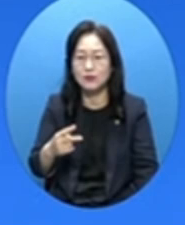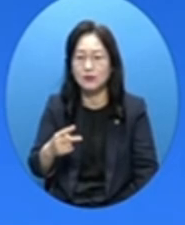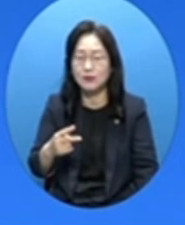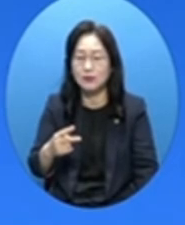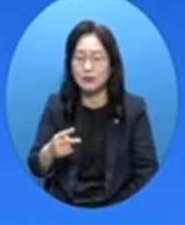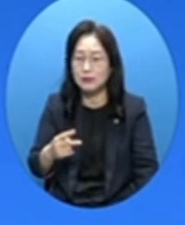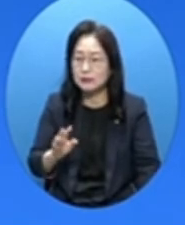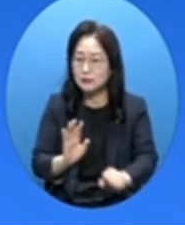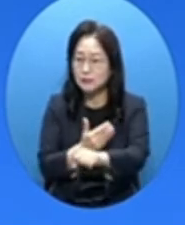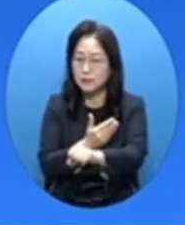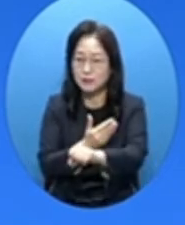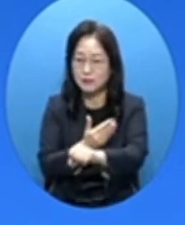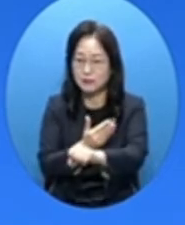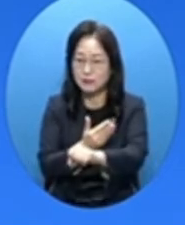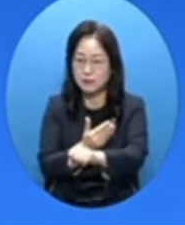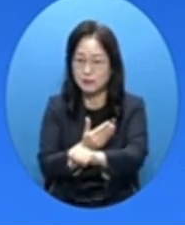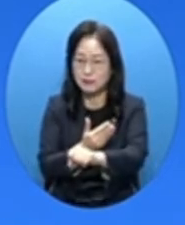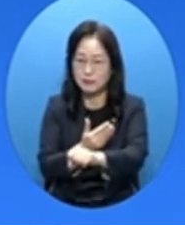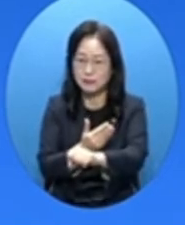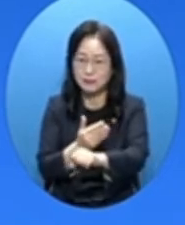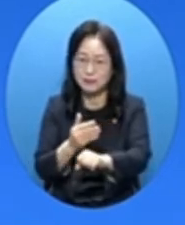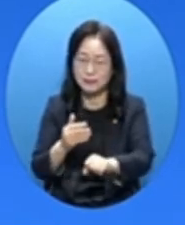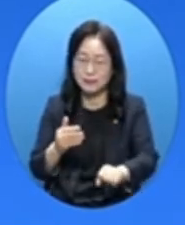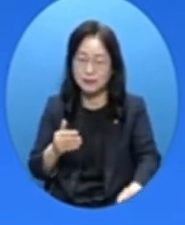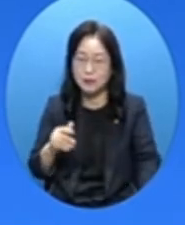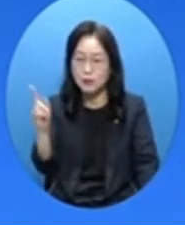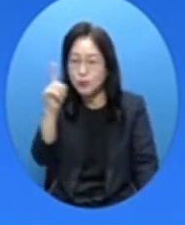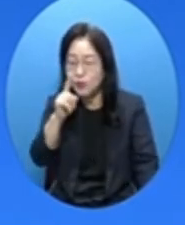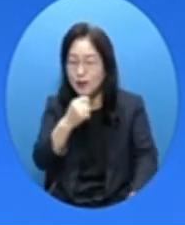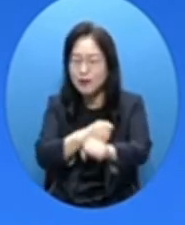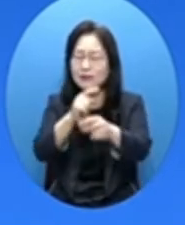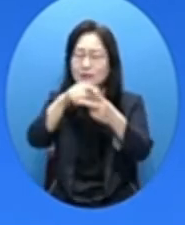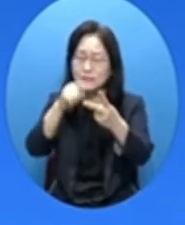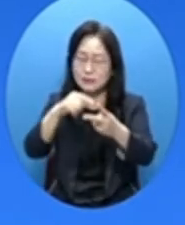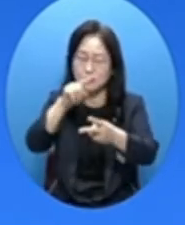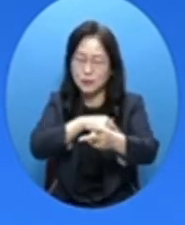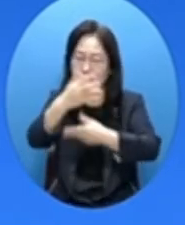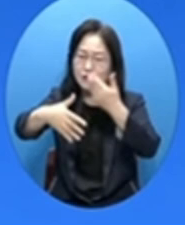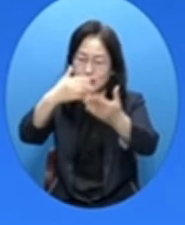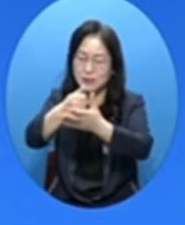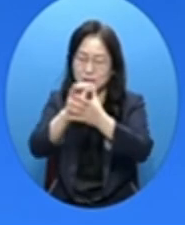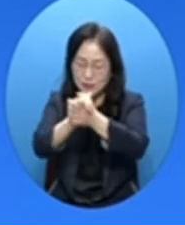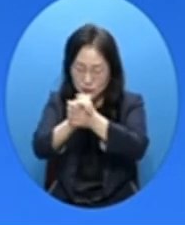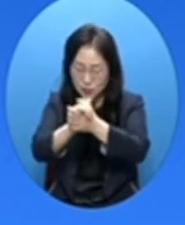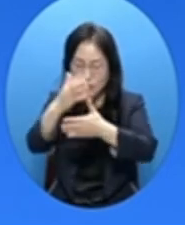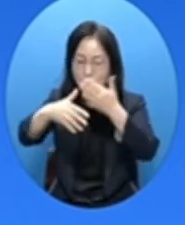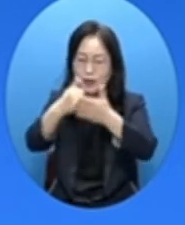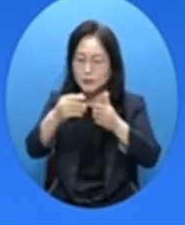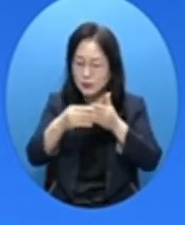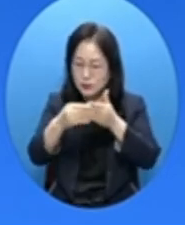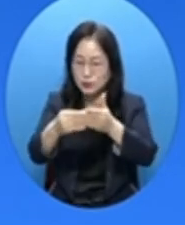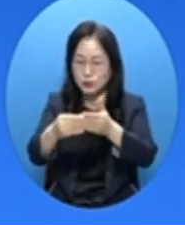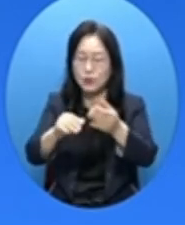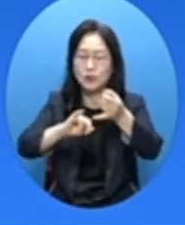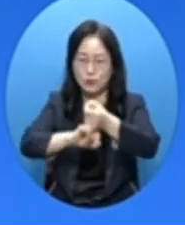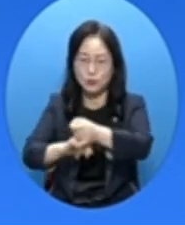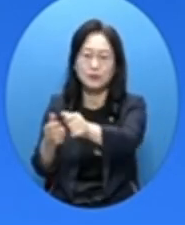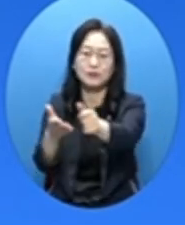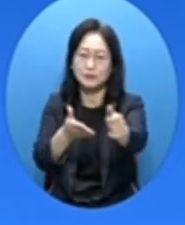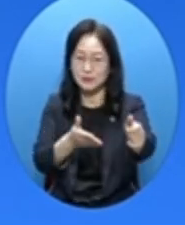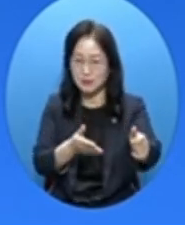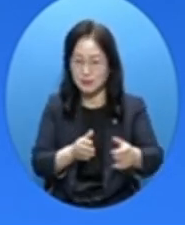잘못된 일이 될 수도 있습니다 무엇을 하는지 하나님의 엎드려 기도하고 하나님이 인도하심을 받는 여러분 모두가 되기를